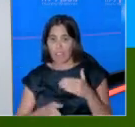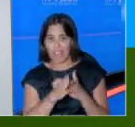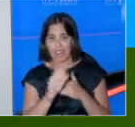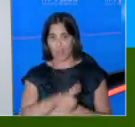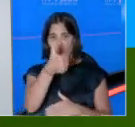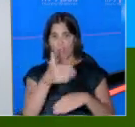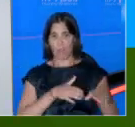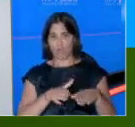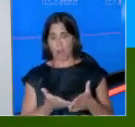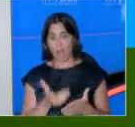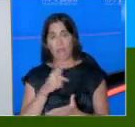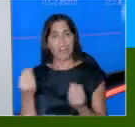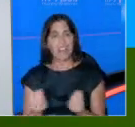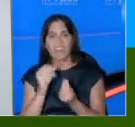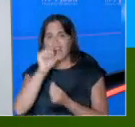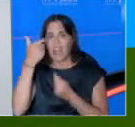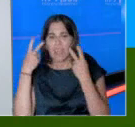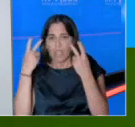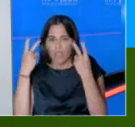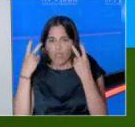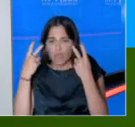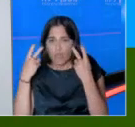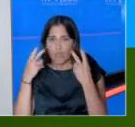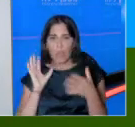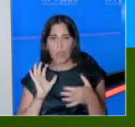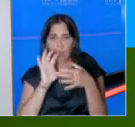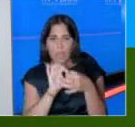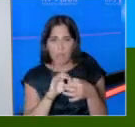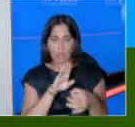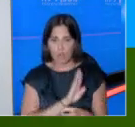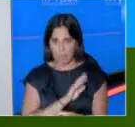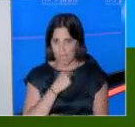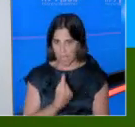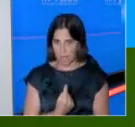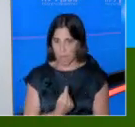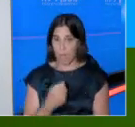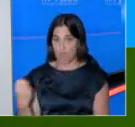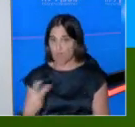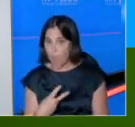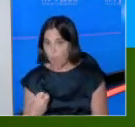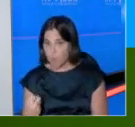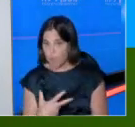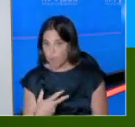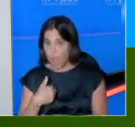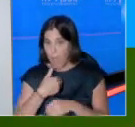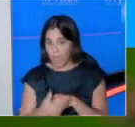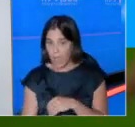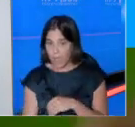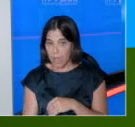כראש ממשלה, אבל הדבר הכי חשוב שהדבר הזה, ופה אני מתחבר למה שבעירה אמרה, שבועיים, שלושה לאחר